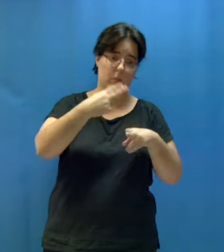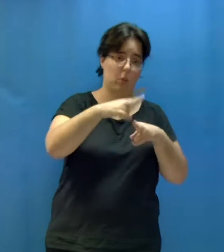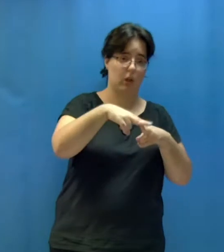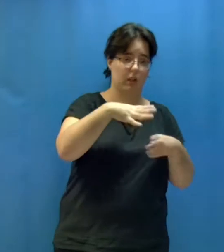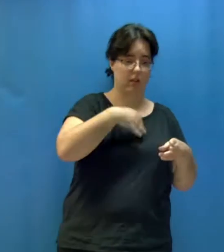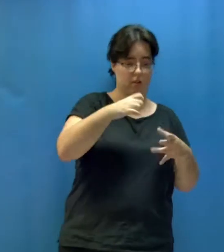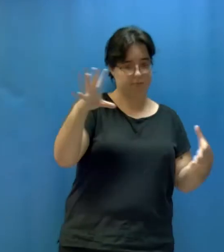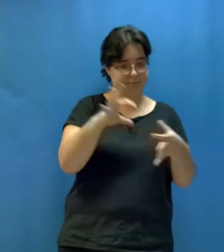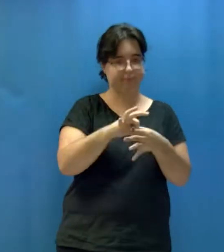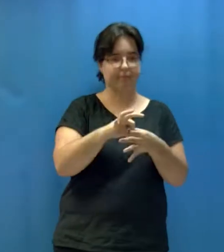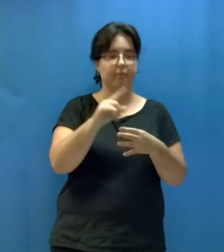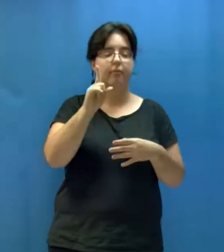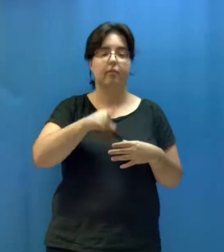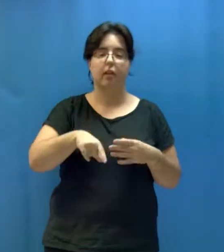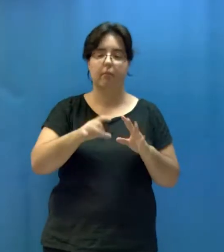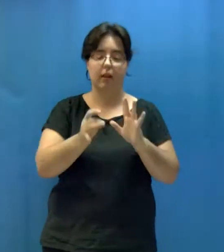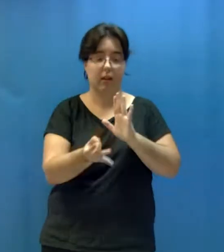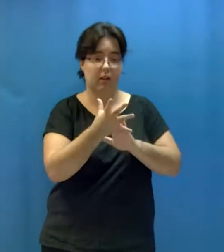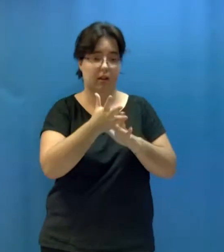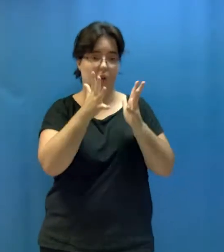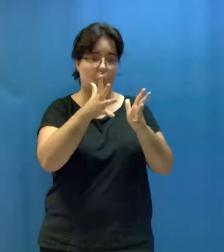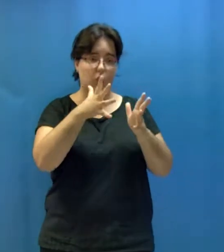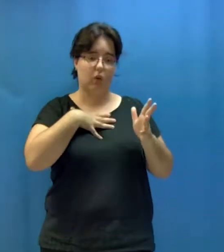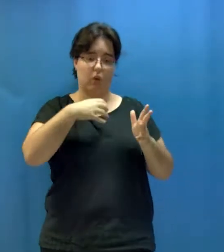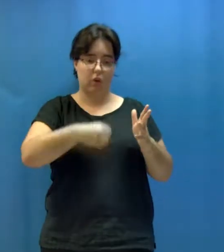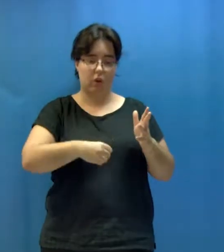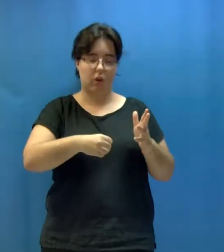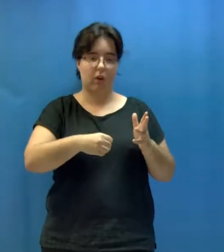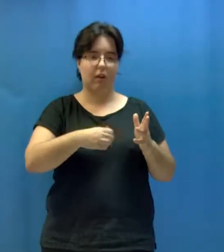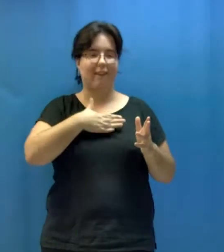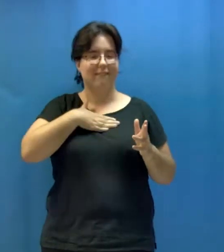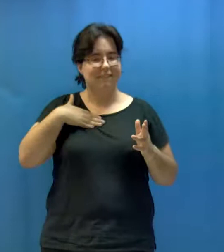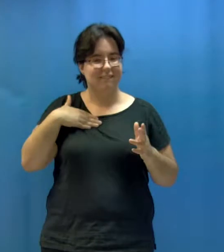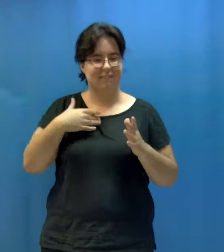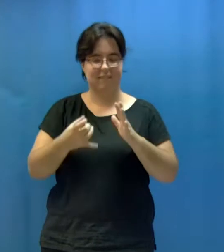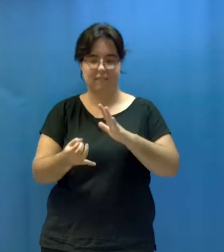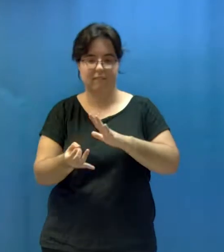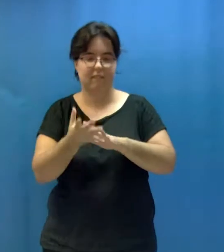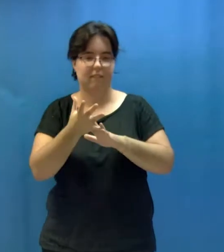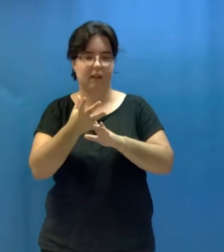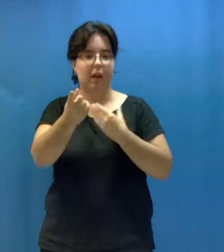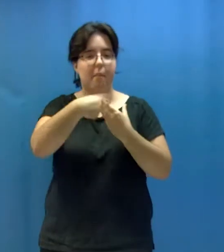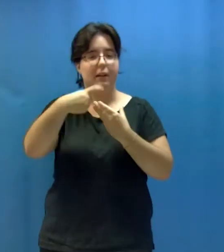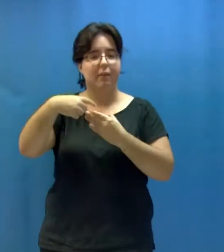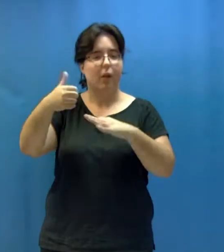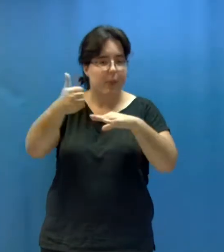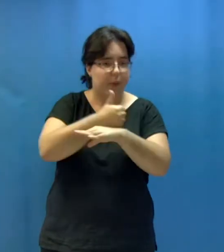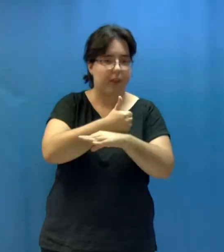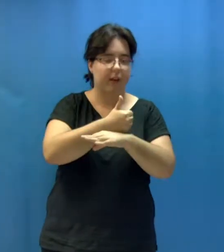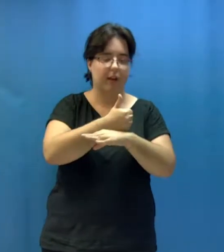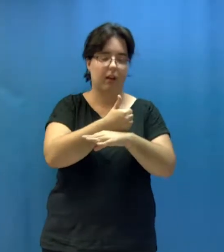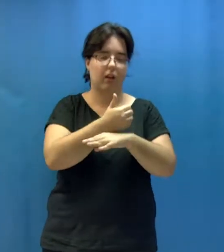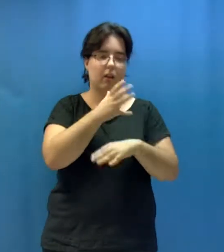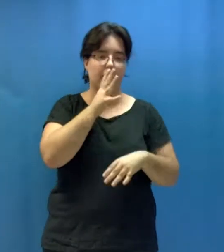banda, el Consell Municipal de Persones Majors neix amb la voluntat d'integrar la participació de la ciutadania no associada,